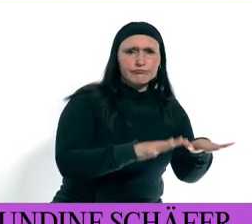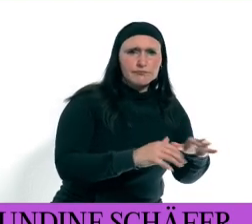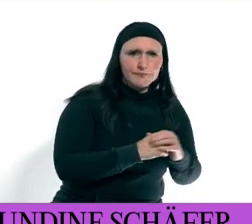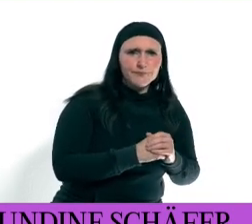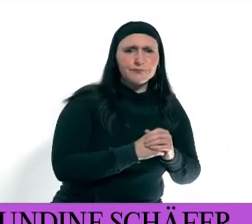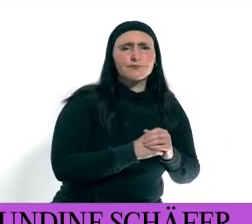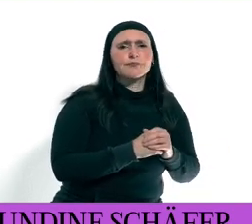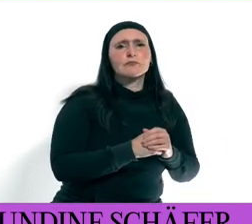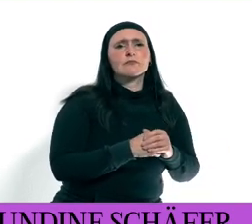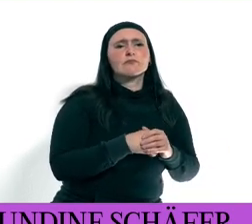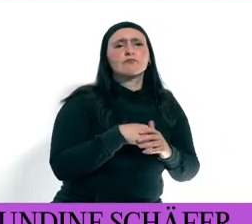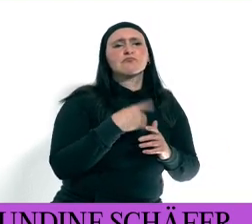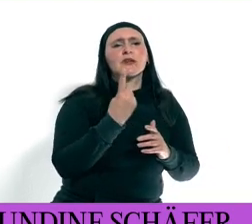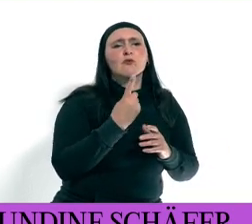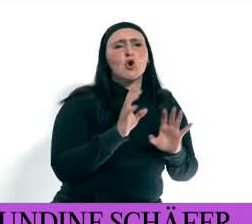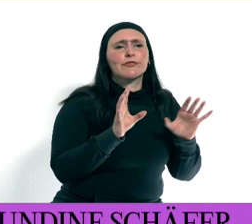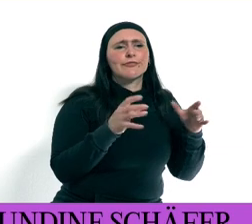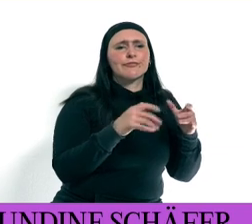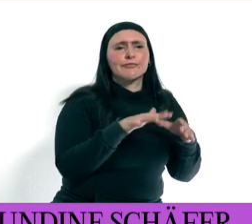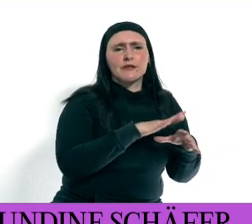Wir haben Utopien im Kopf, ja.